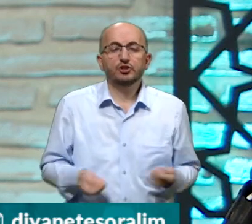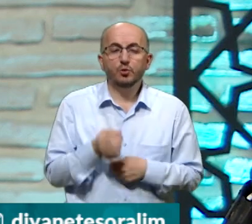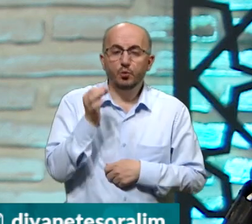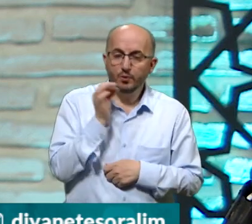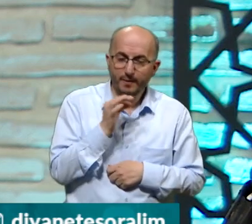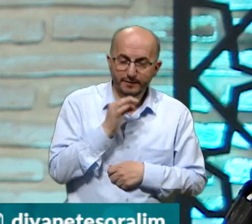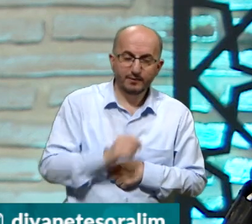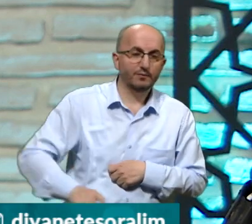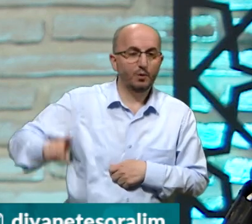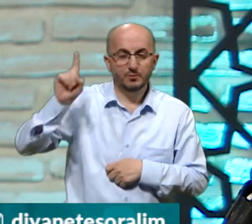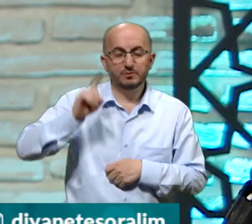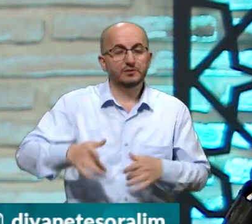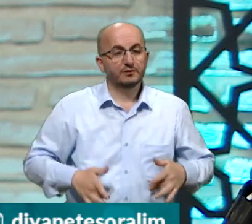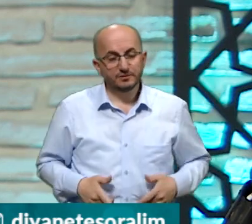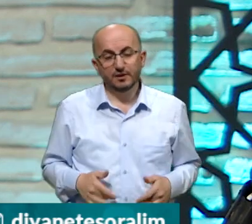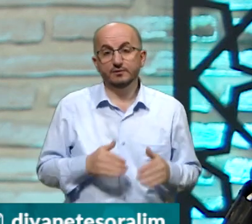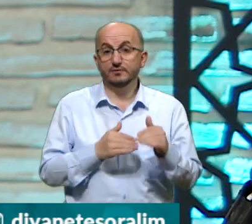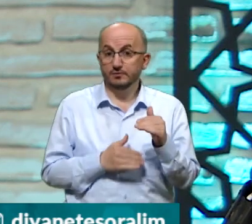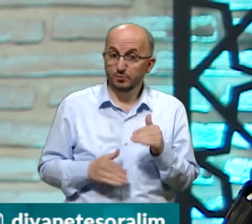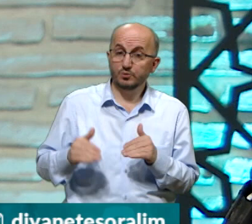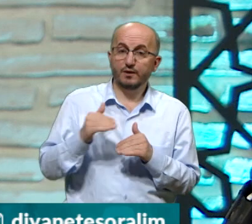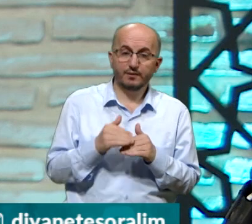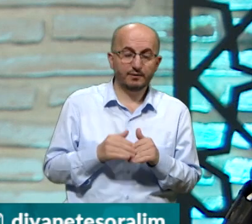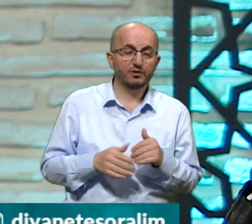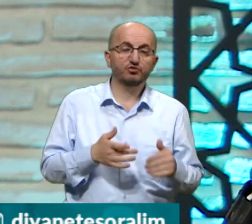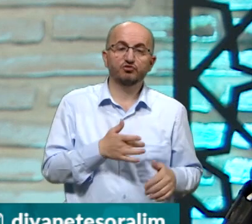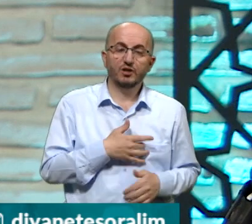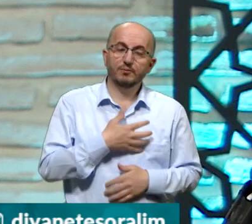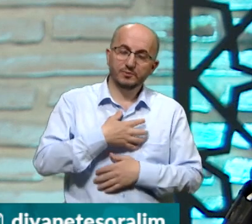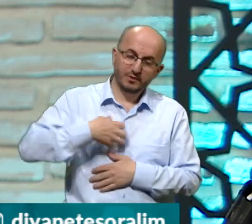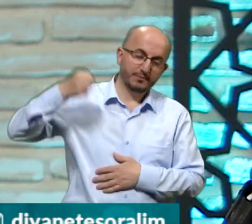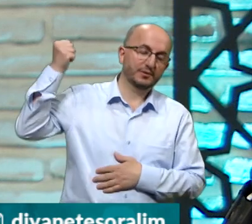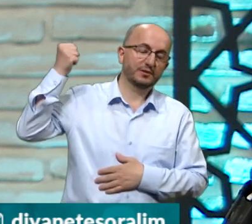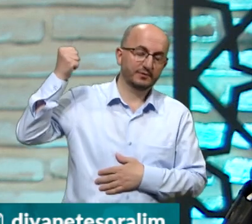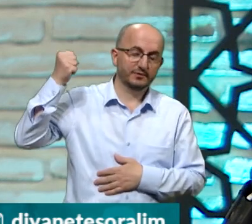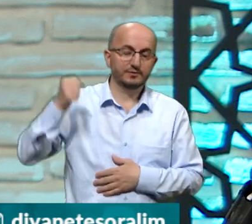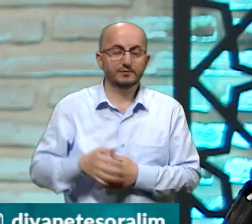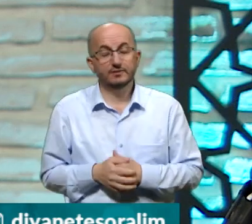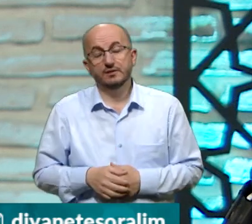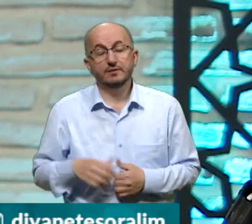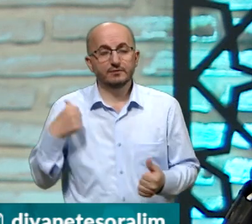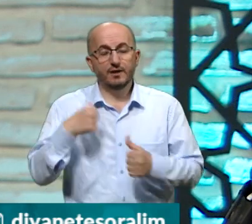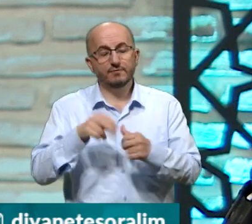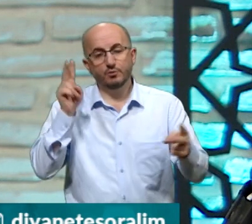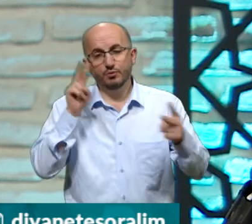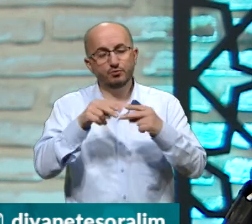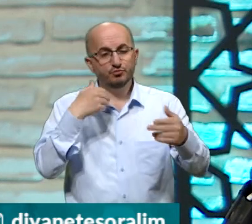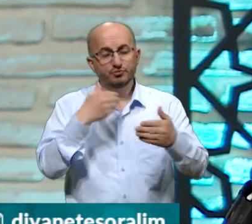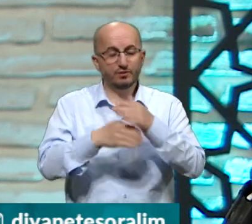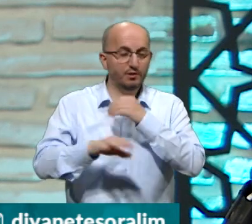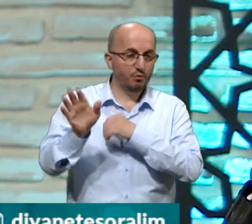üzereyken Rabbimizin rızası üzereyken canımızı kabul etsin Azrail aleyhisselam tekrar görüşünceye dek